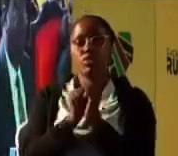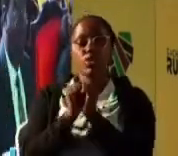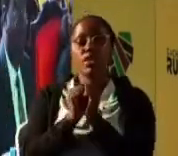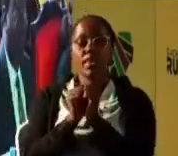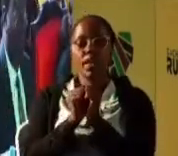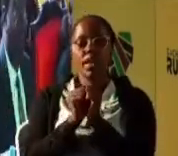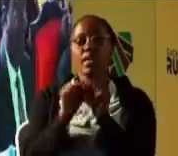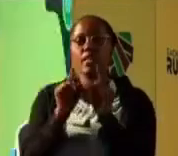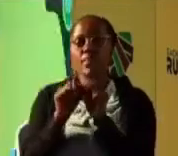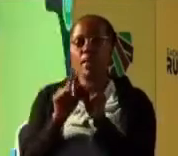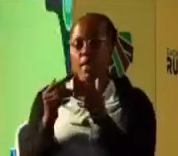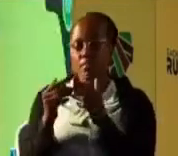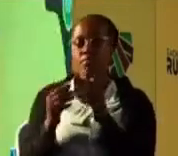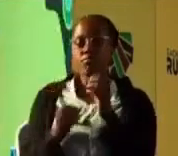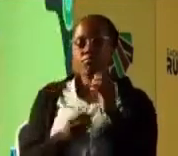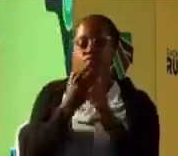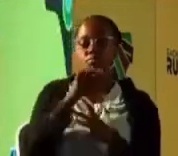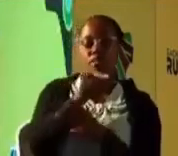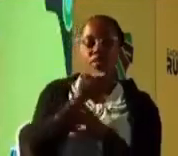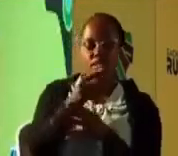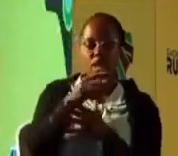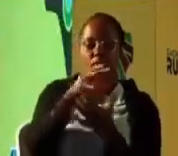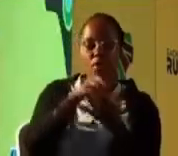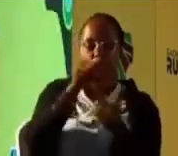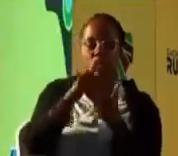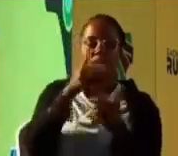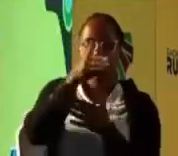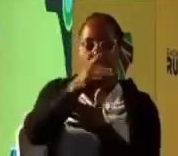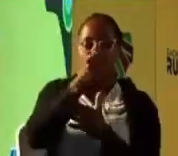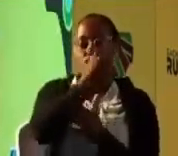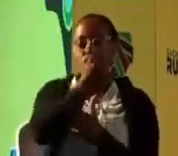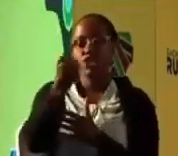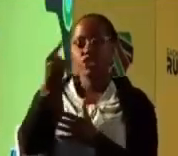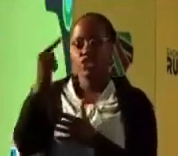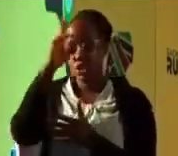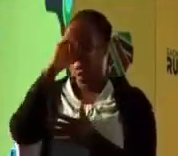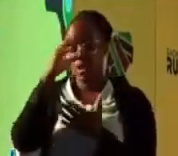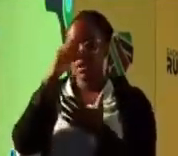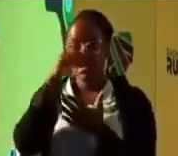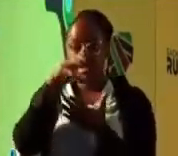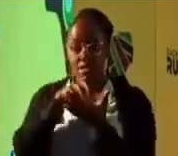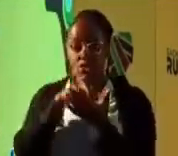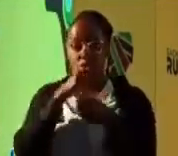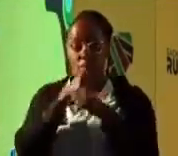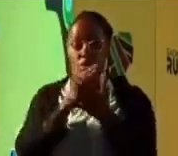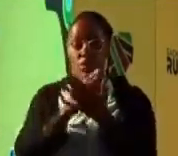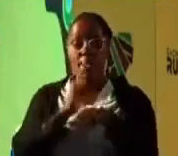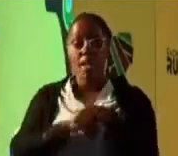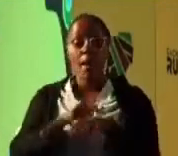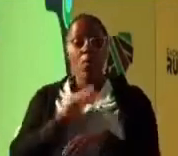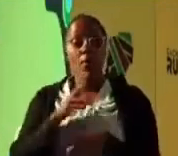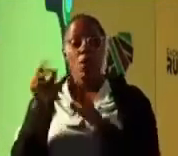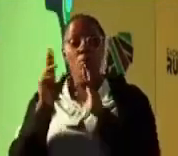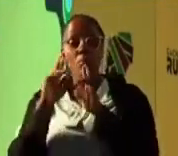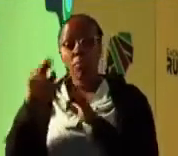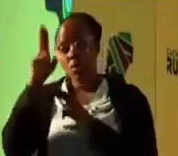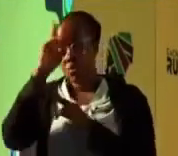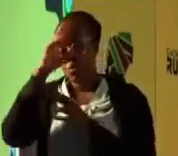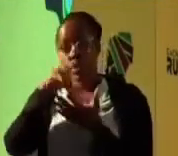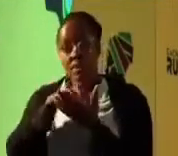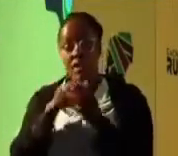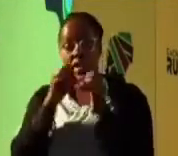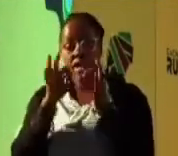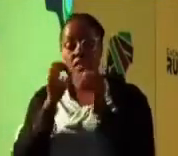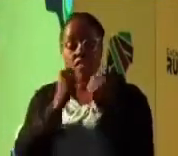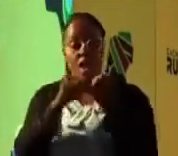ile desk ambayo umetueleza, ambayo iko katika every police station, to make sure that mama akipiga report kwa police station,